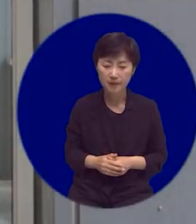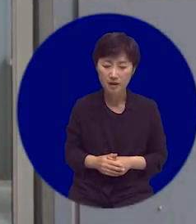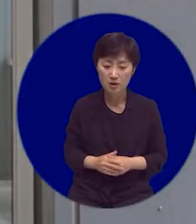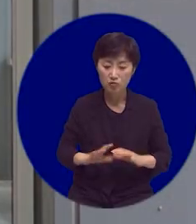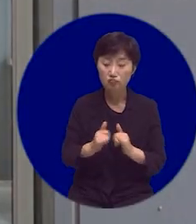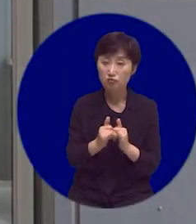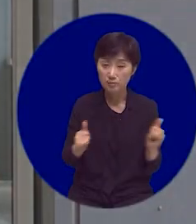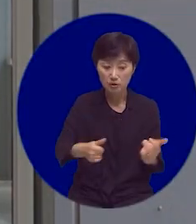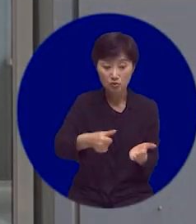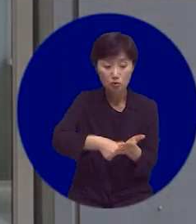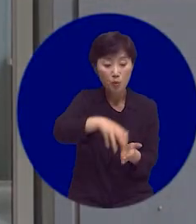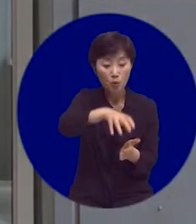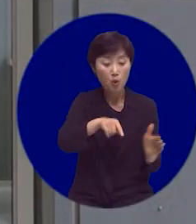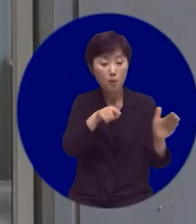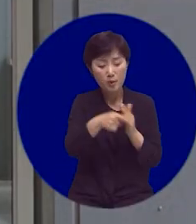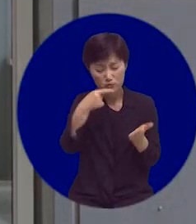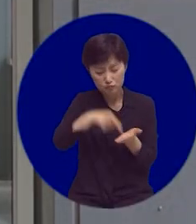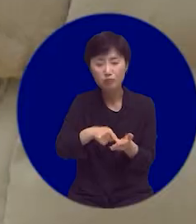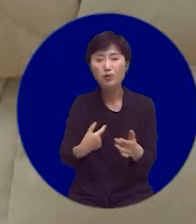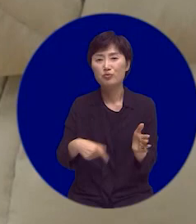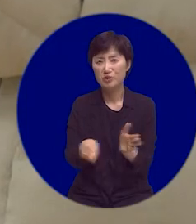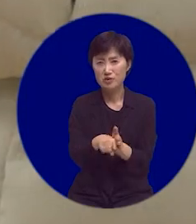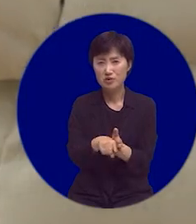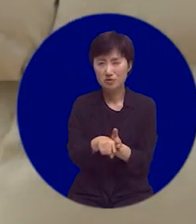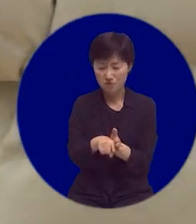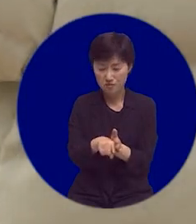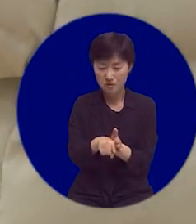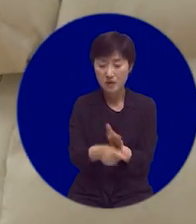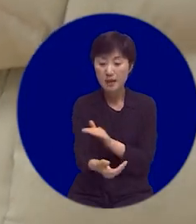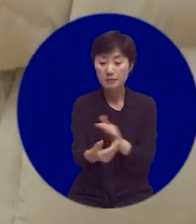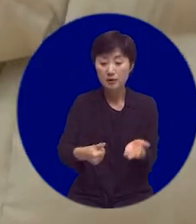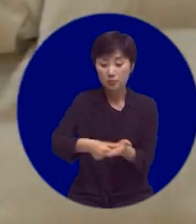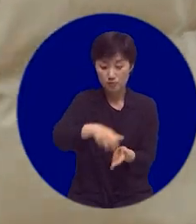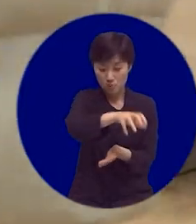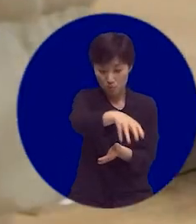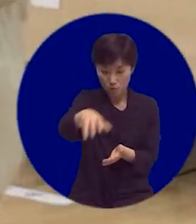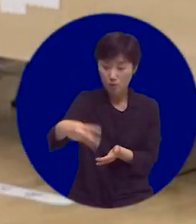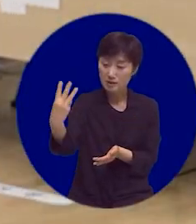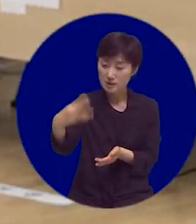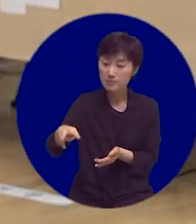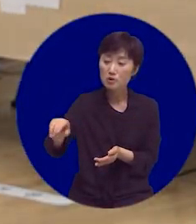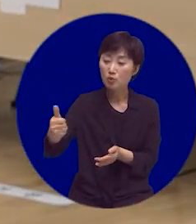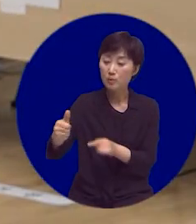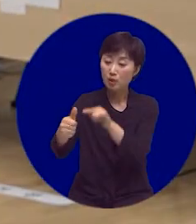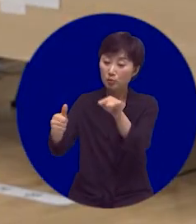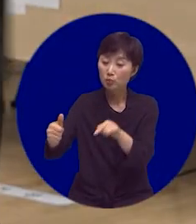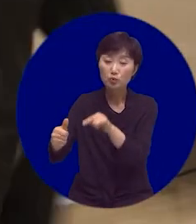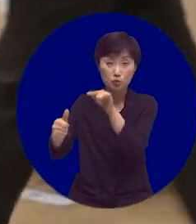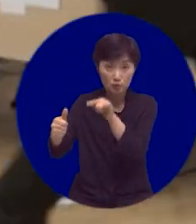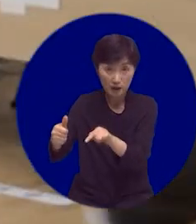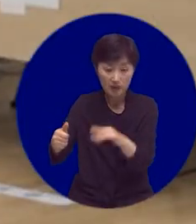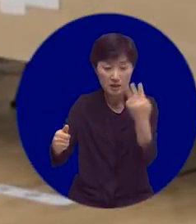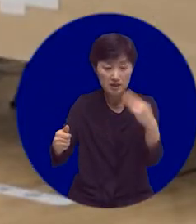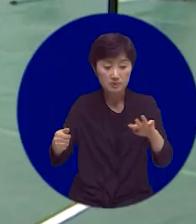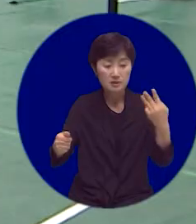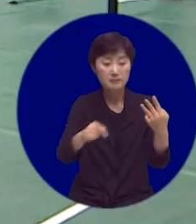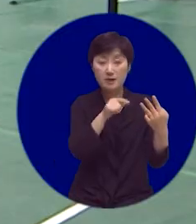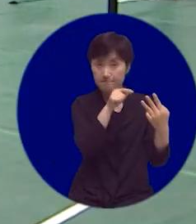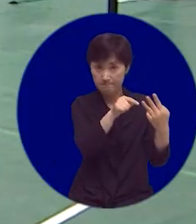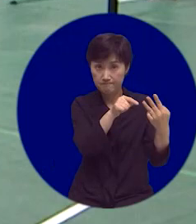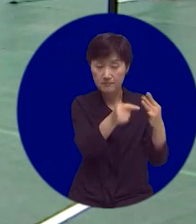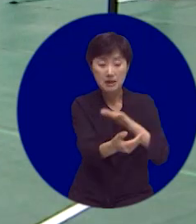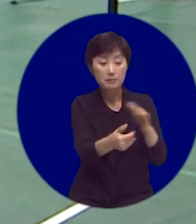유권자의 투표소 접근성을 높이기 위해 전체 사전투표소 3,551곳 중